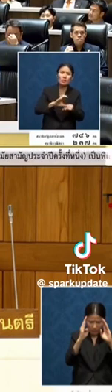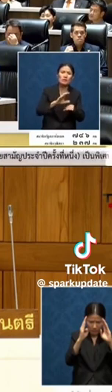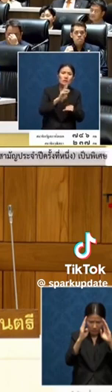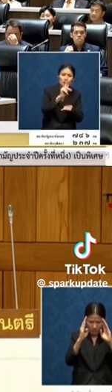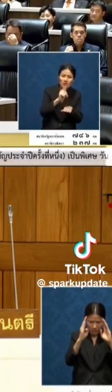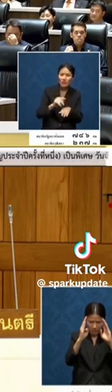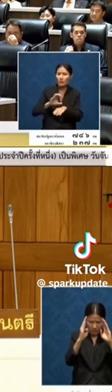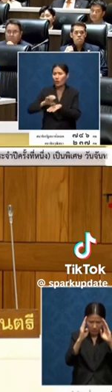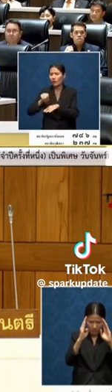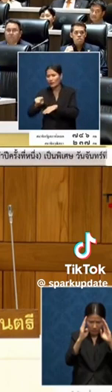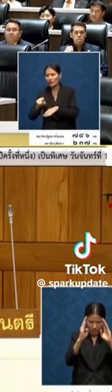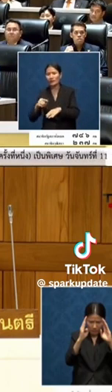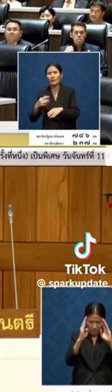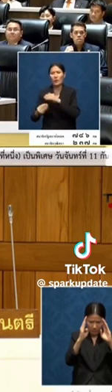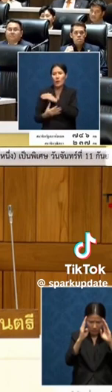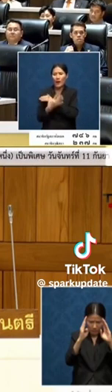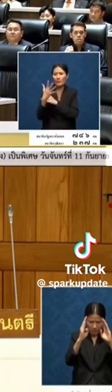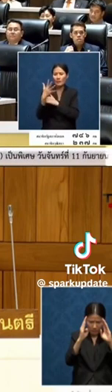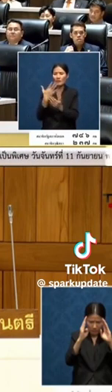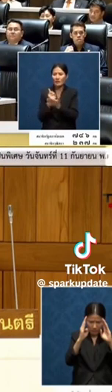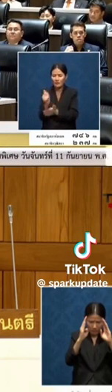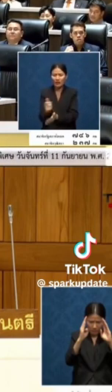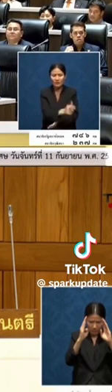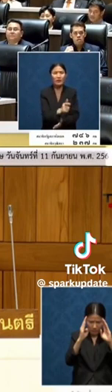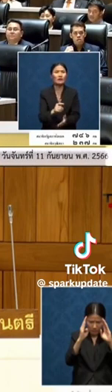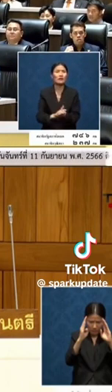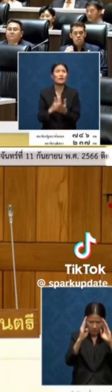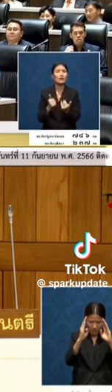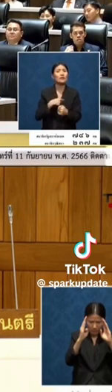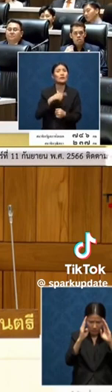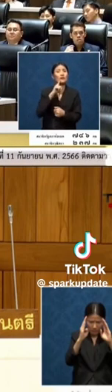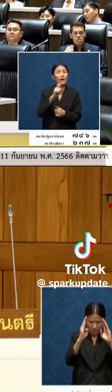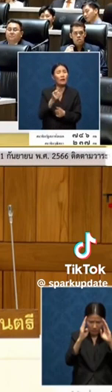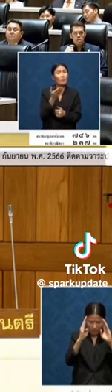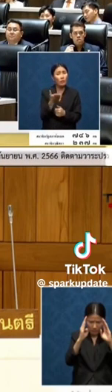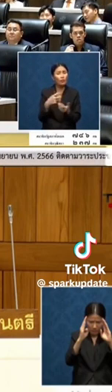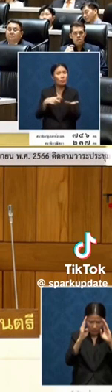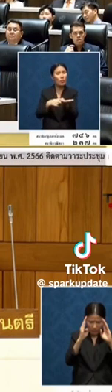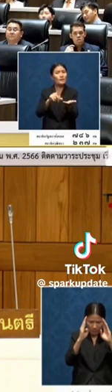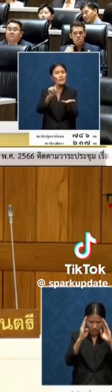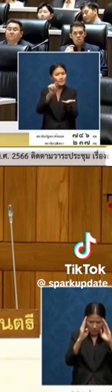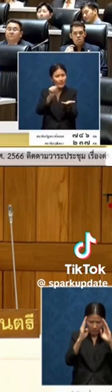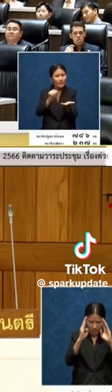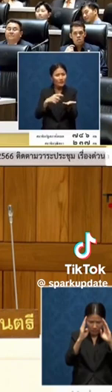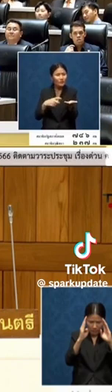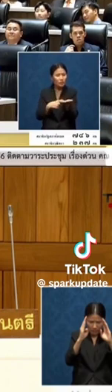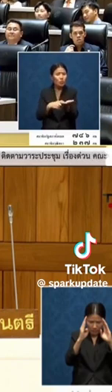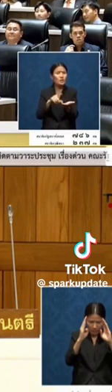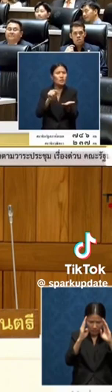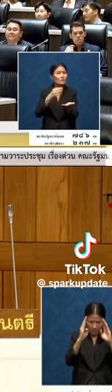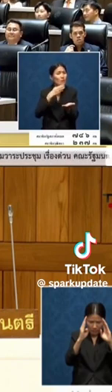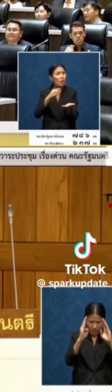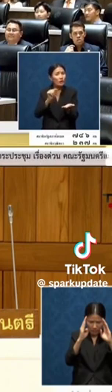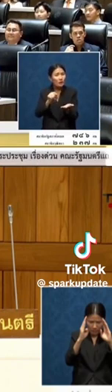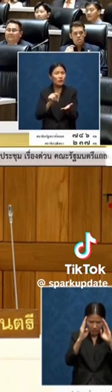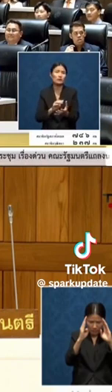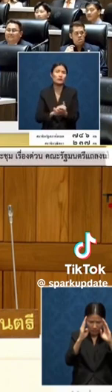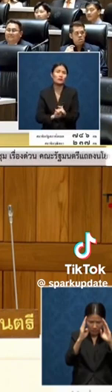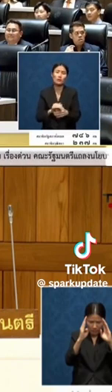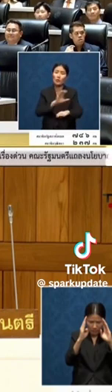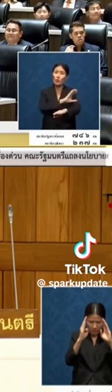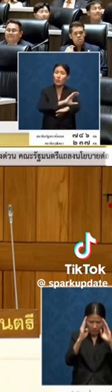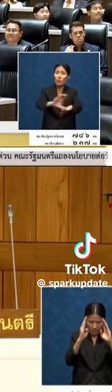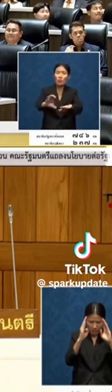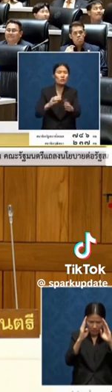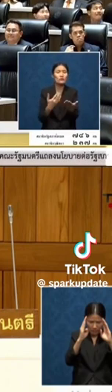าสท่านต้องเร่งตัดสินใจผมขอทราบความชัดเจนของ20บาทตลอดสายจนตลอดจนความพัวพันกับปัญหาสาย